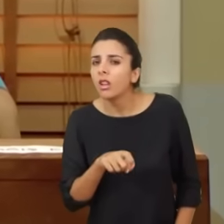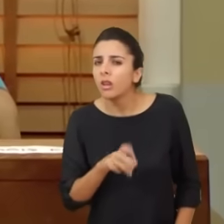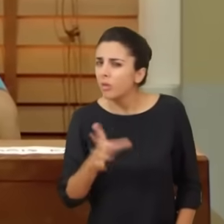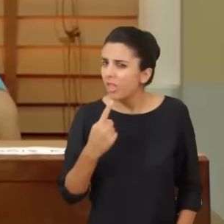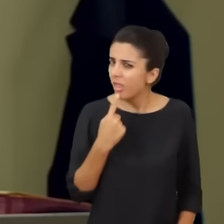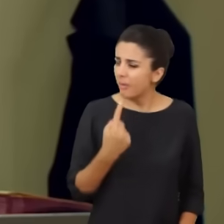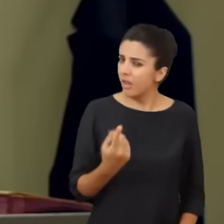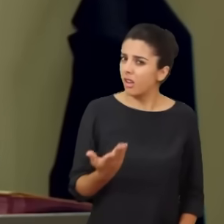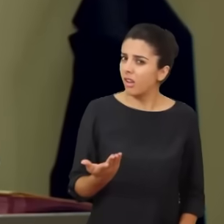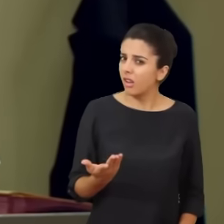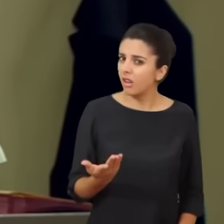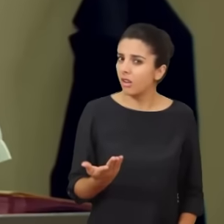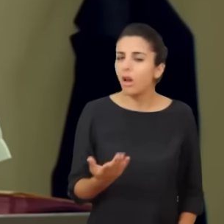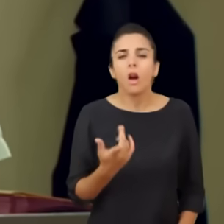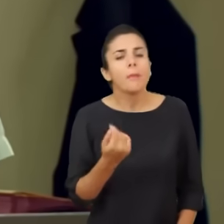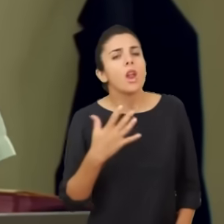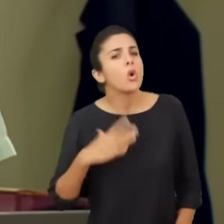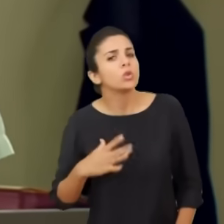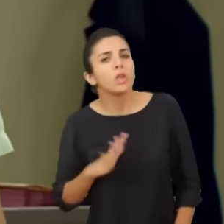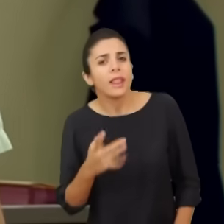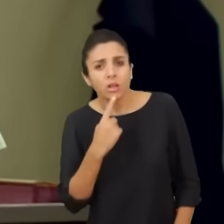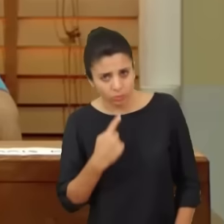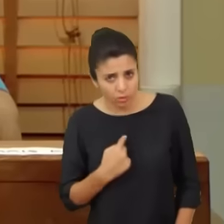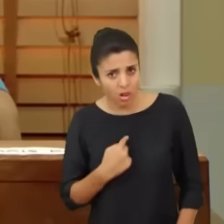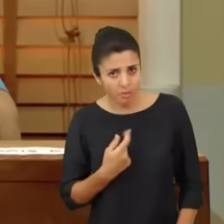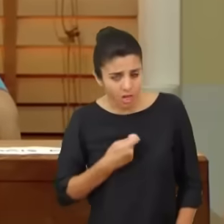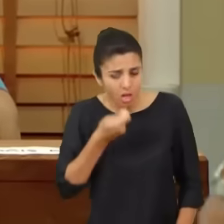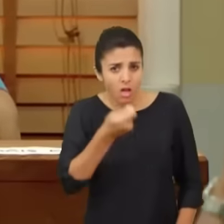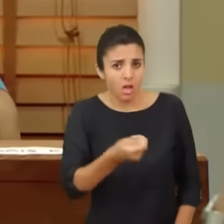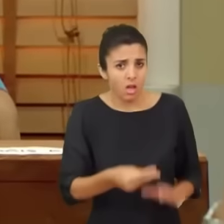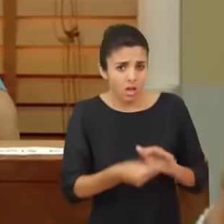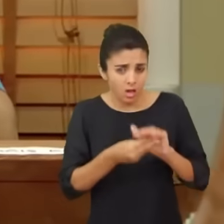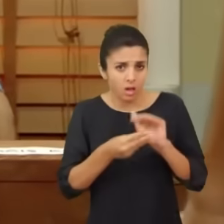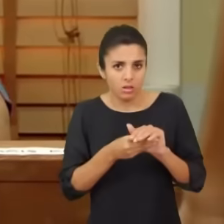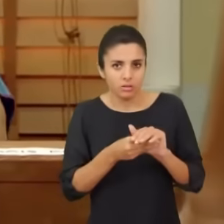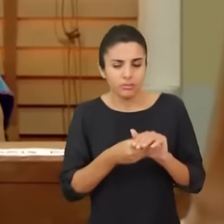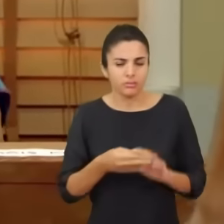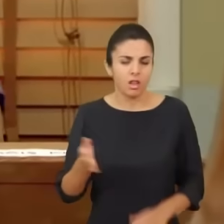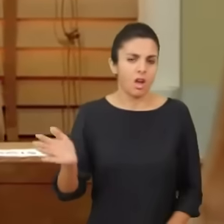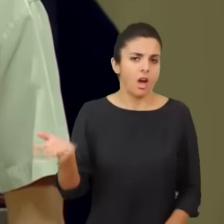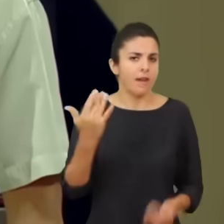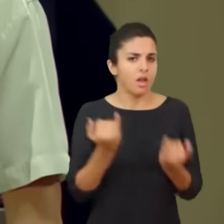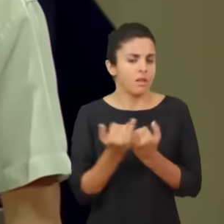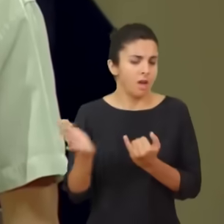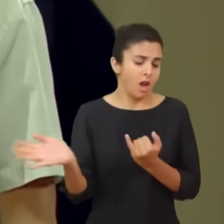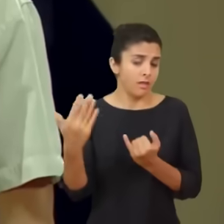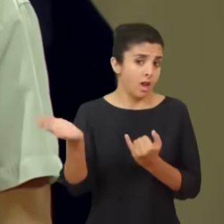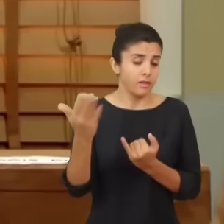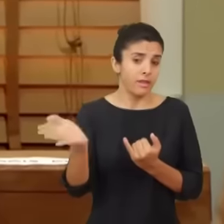Nasıl yani ya? Ne kadar para istiyorsun? Sen onu söyle de bana. Hadi kardeşim, hadi.